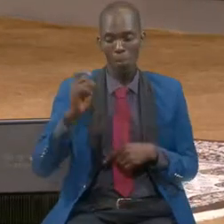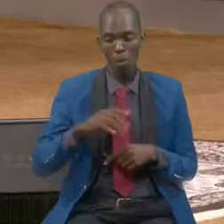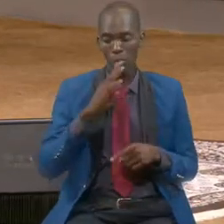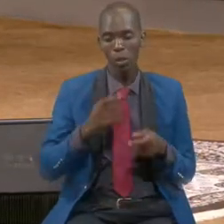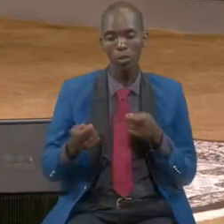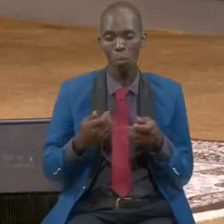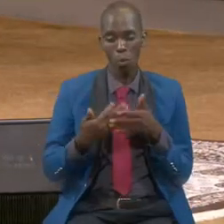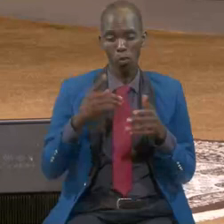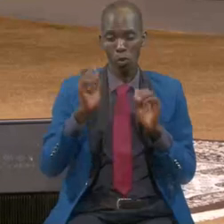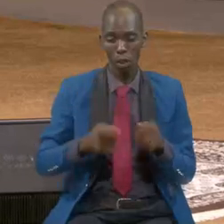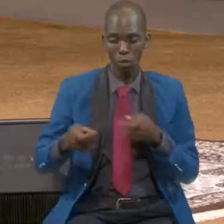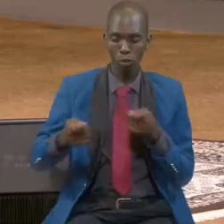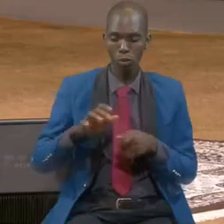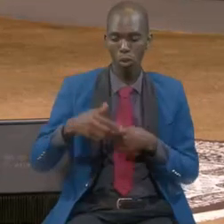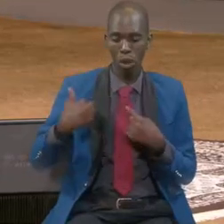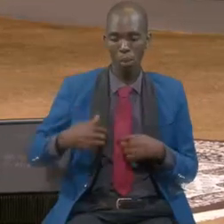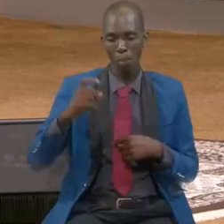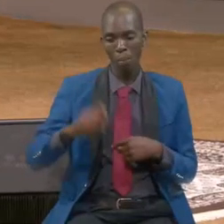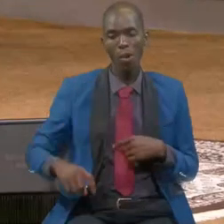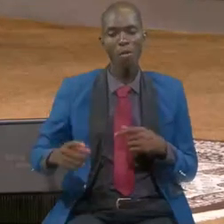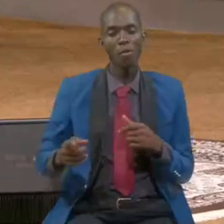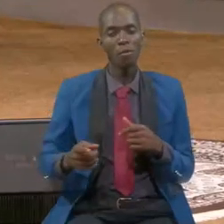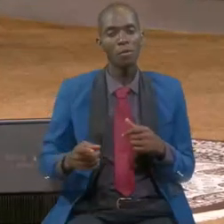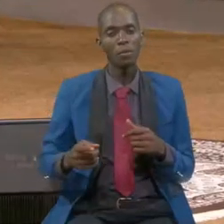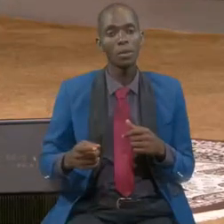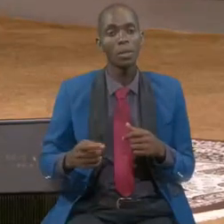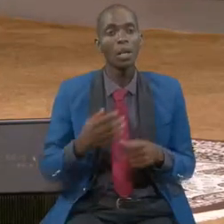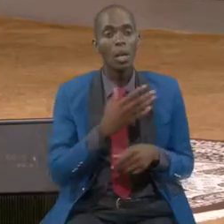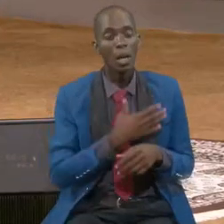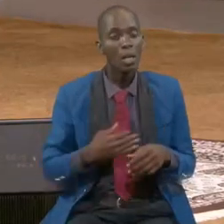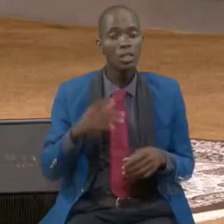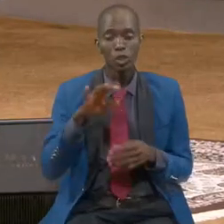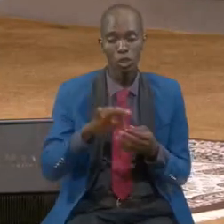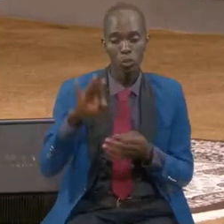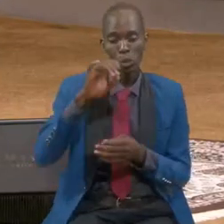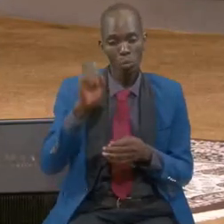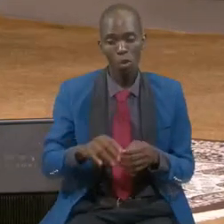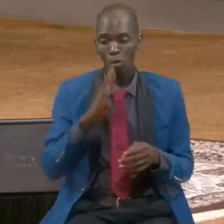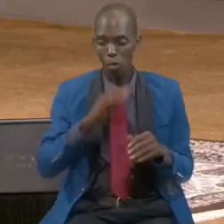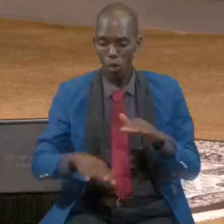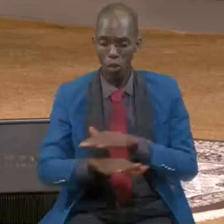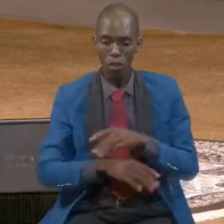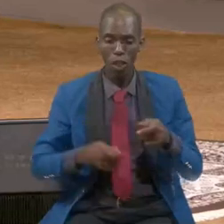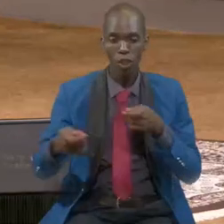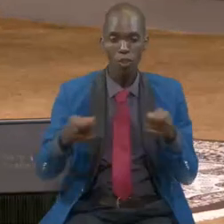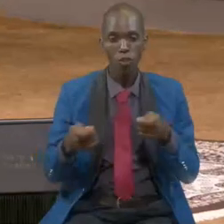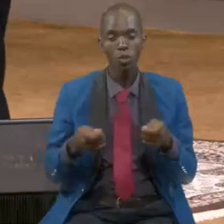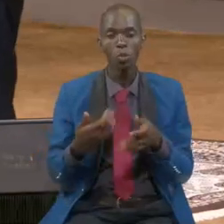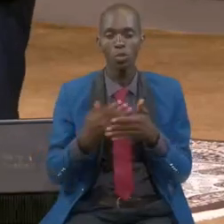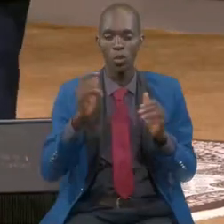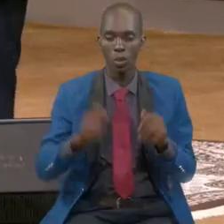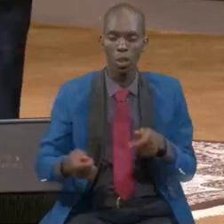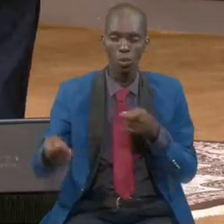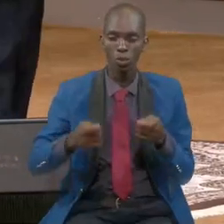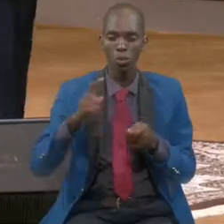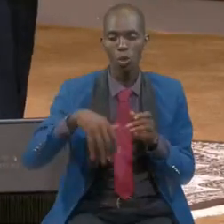c'est pas, votre corps doit être sous contrôle avant de contrôler votre langue, votre esprit doit